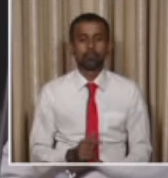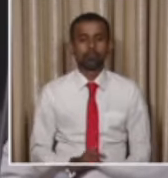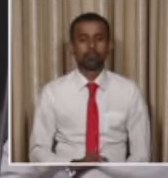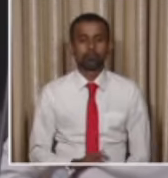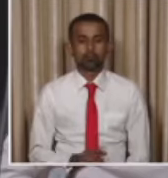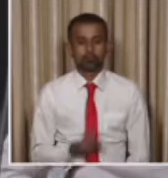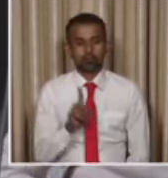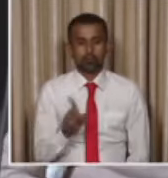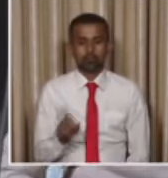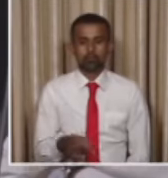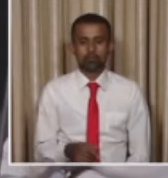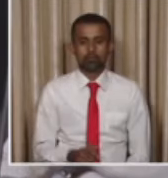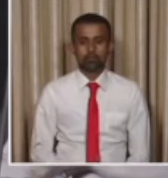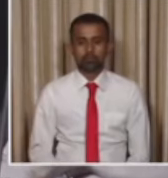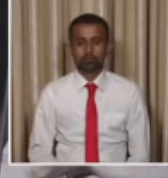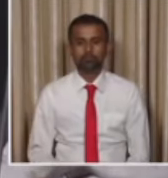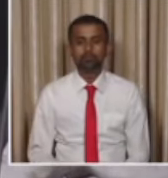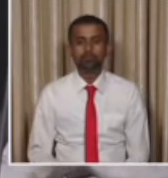එක දවසකට